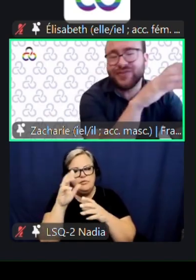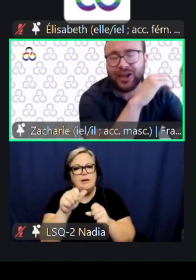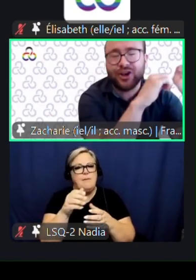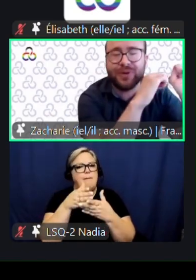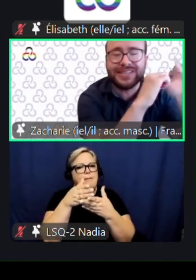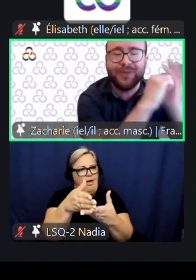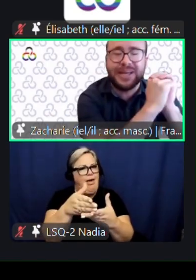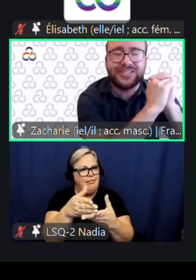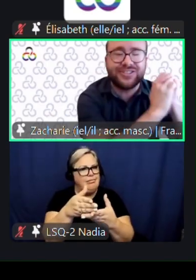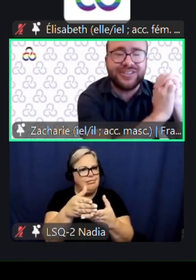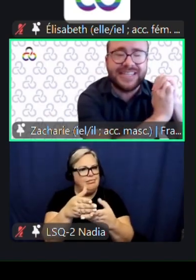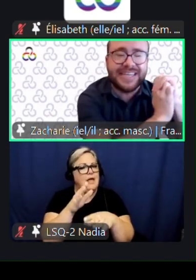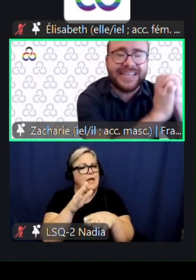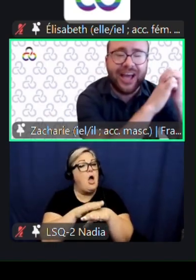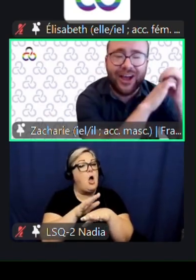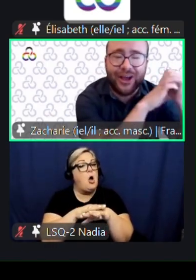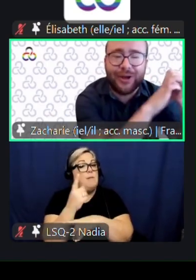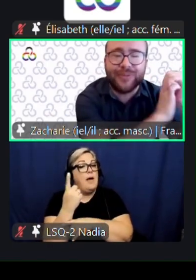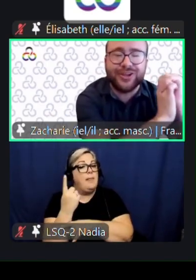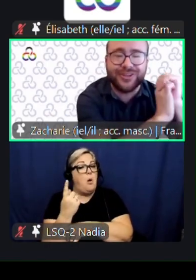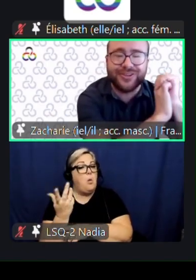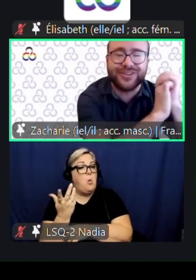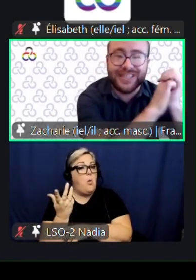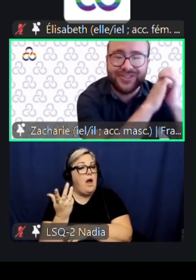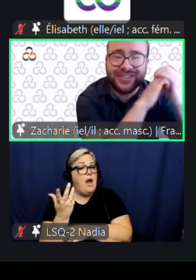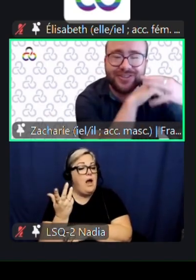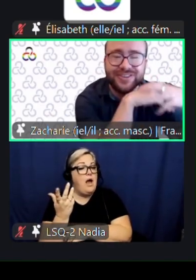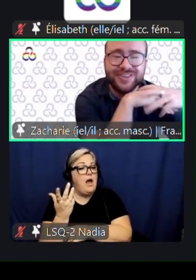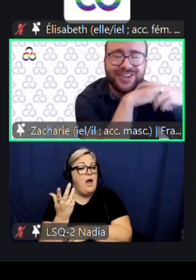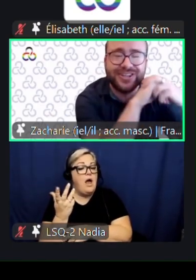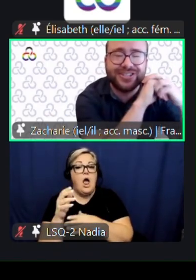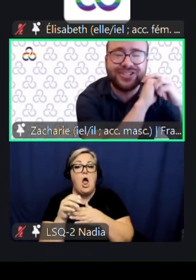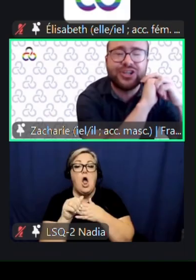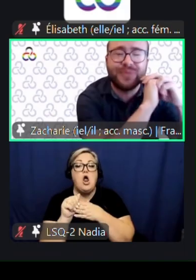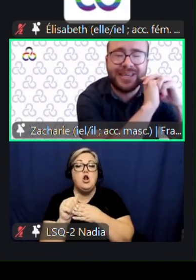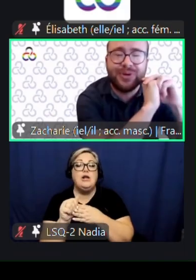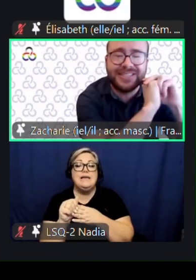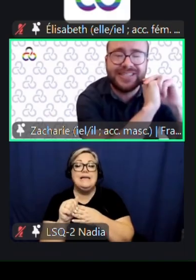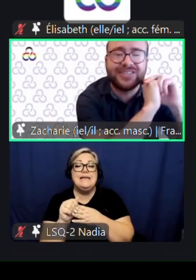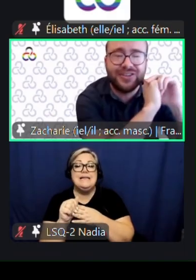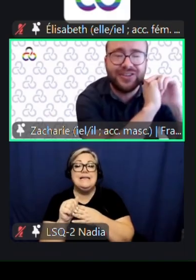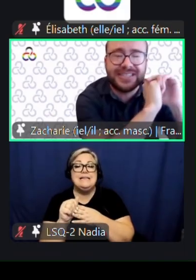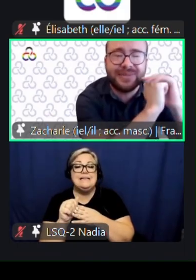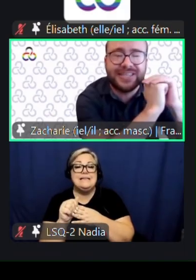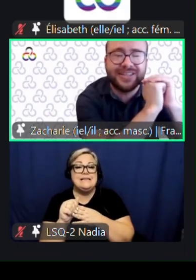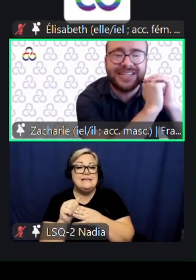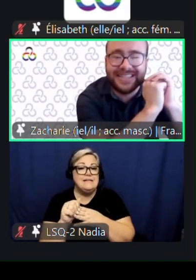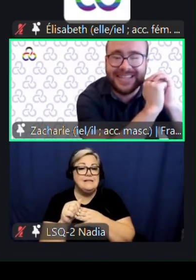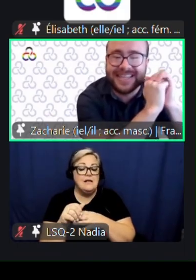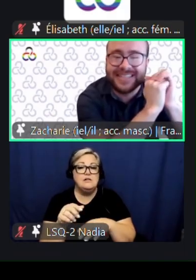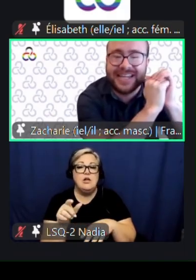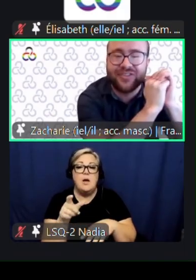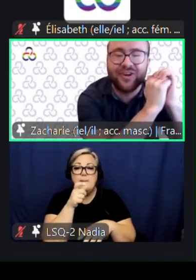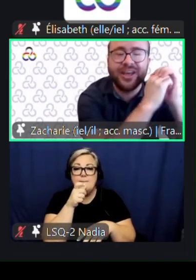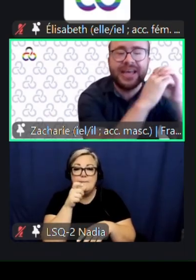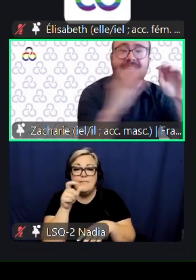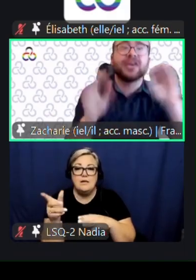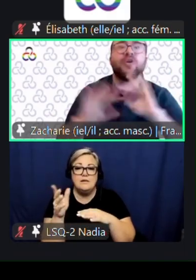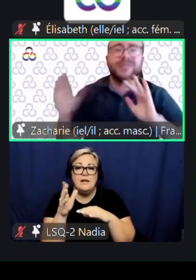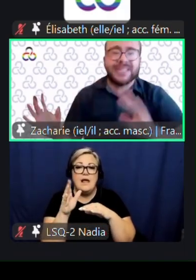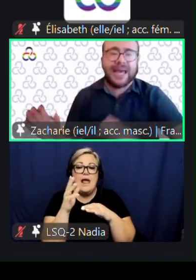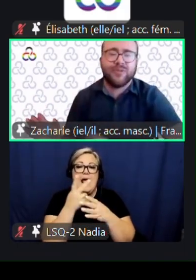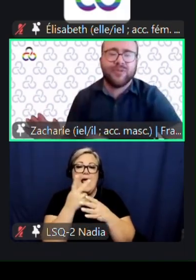aider. Et je vais recommander en particulier le guide du Centre de génomique et politique de l'Université McGill et d'Intersex